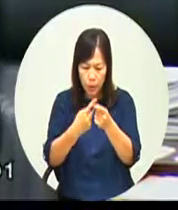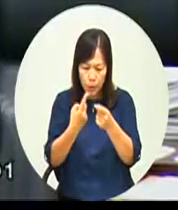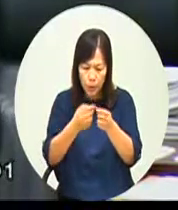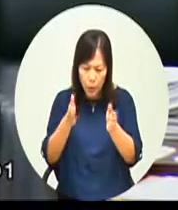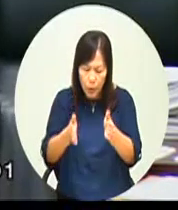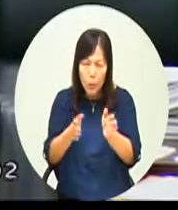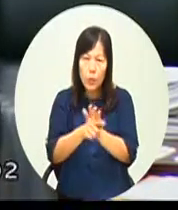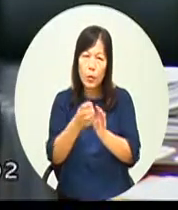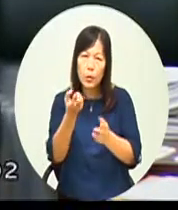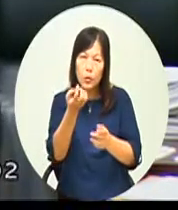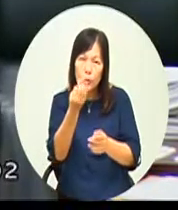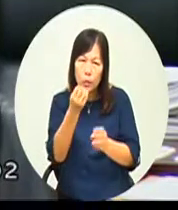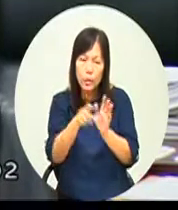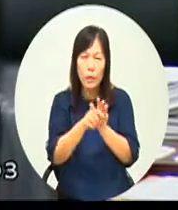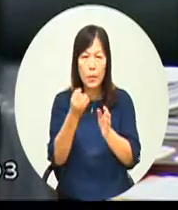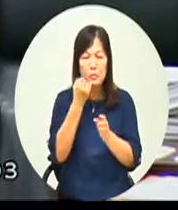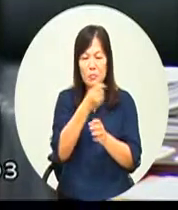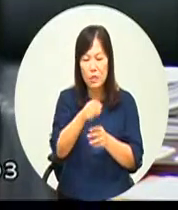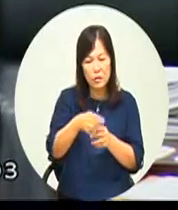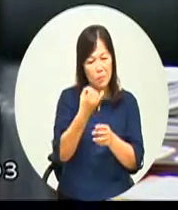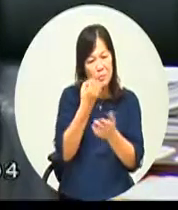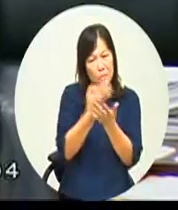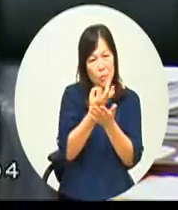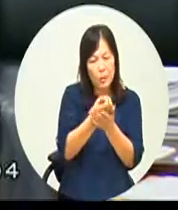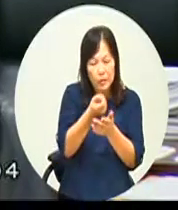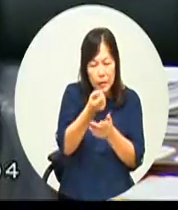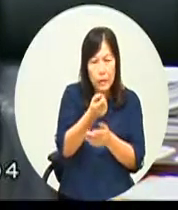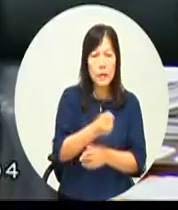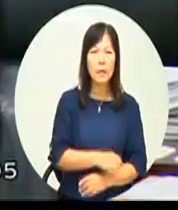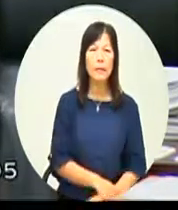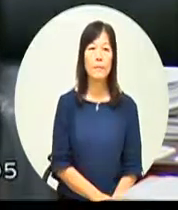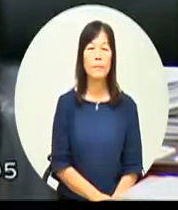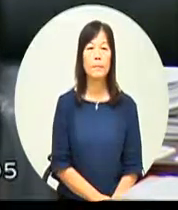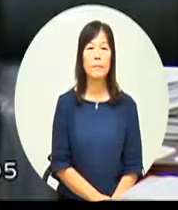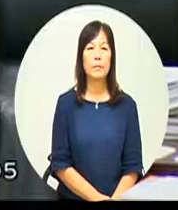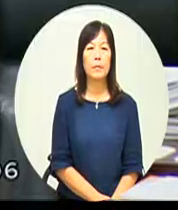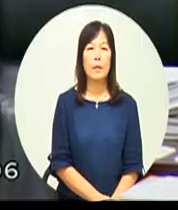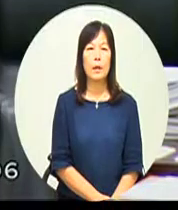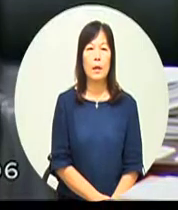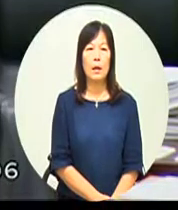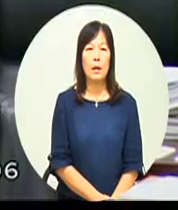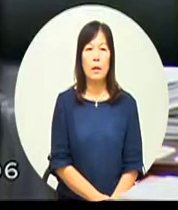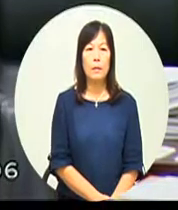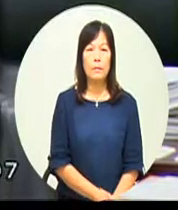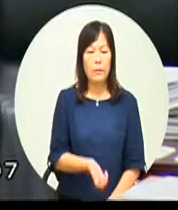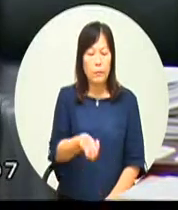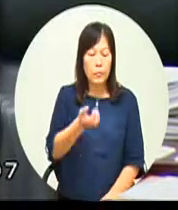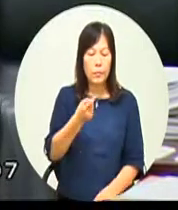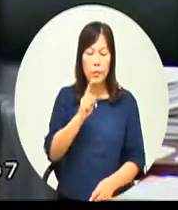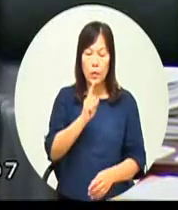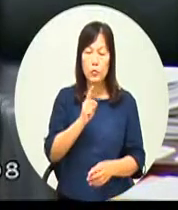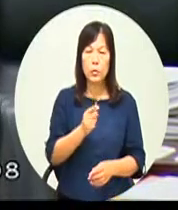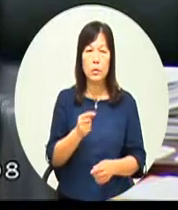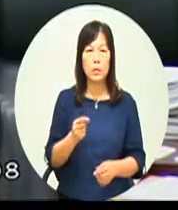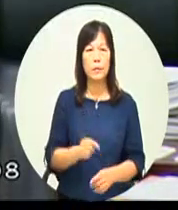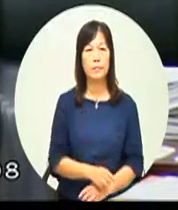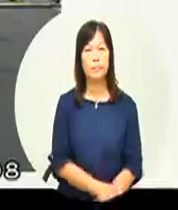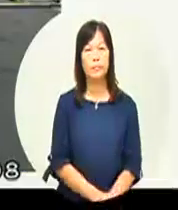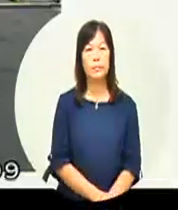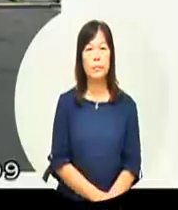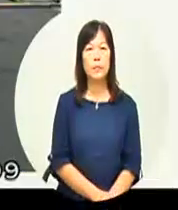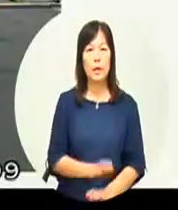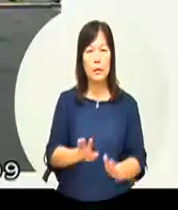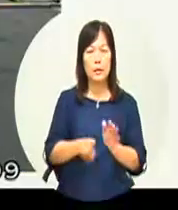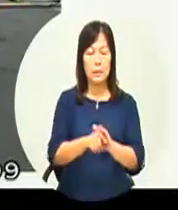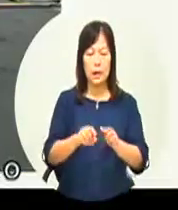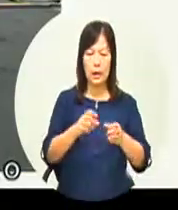吗？可能连这里都不到。那我刚讲的你看哦，现状就已经汽车